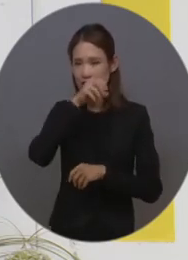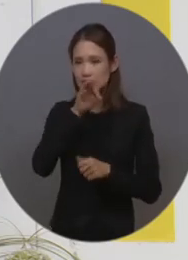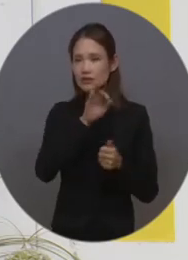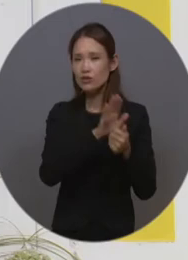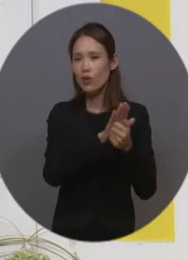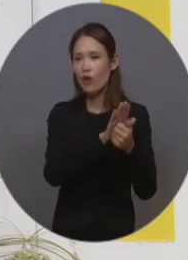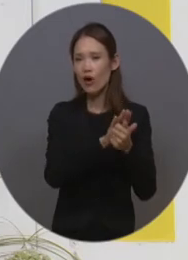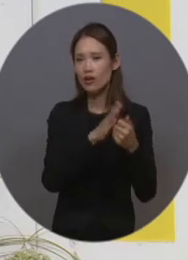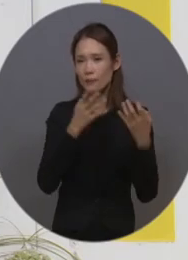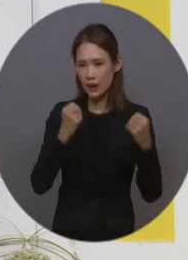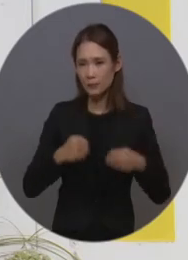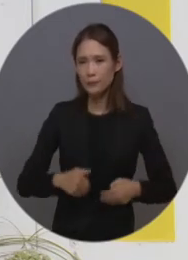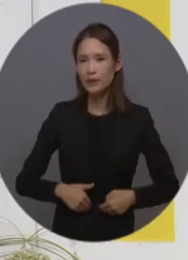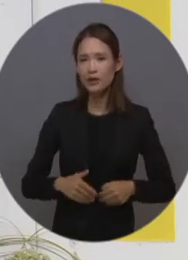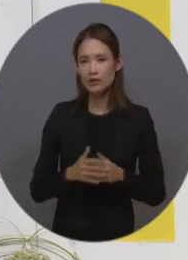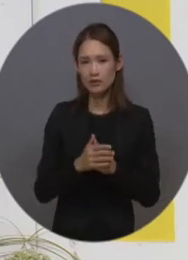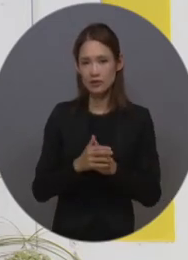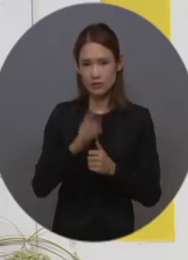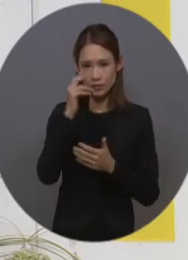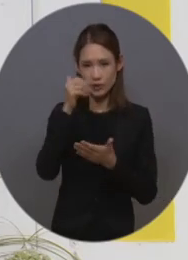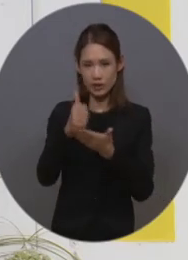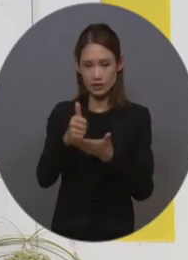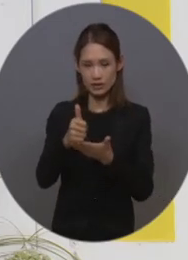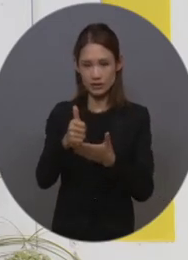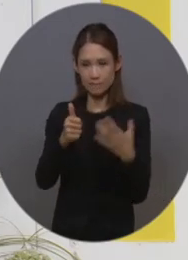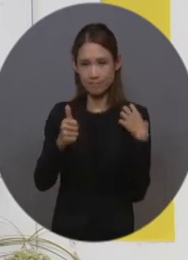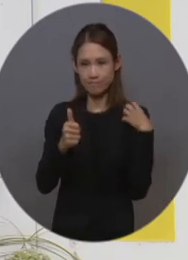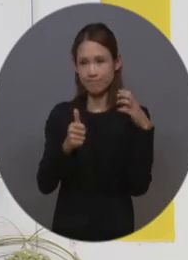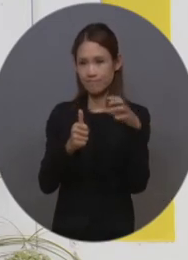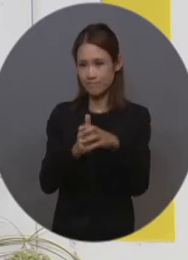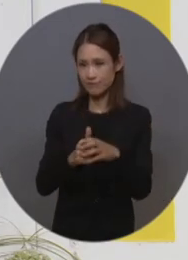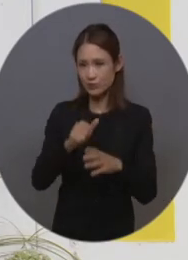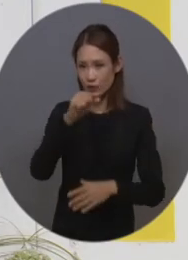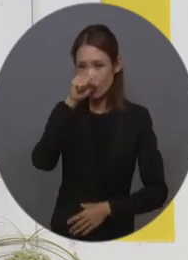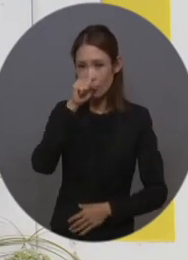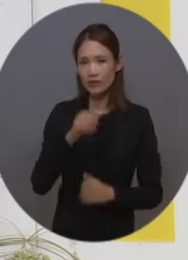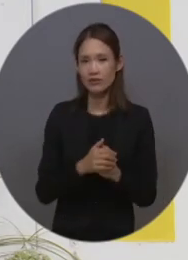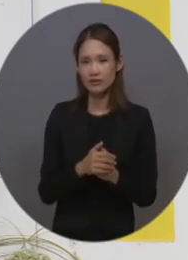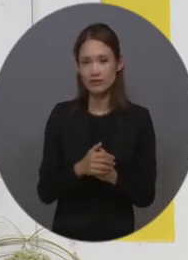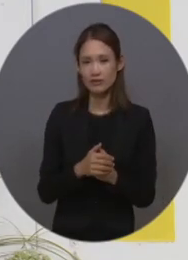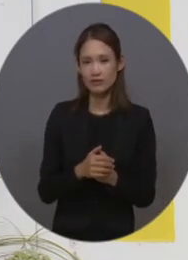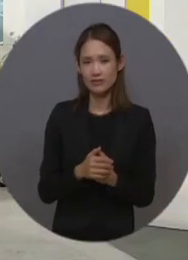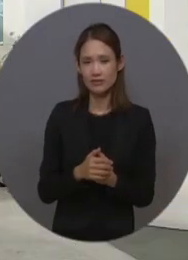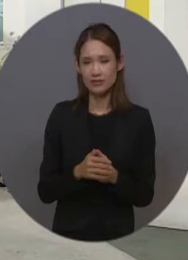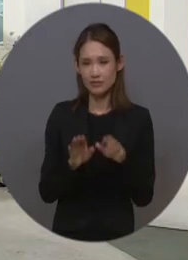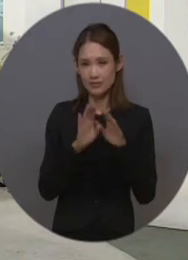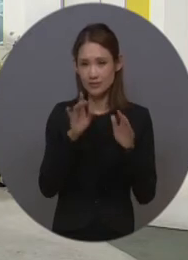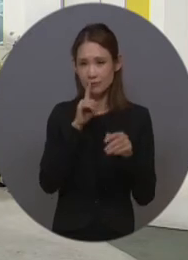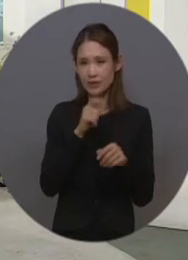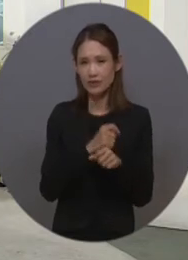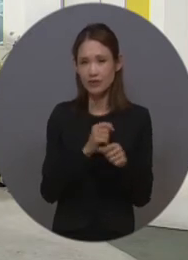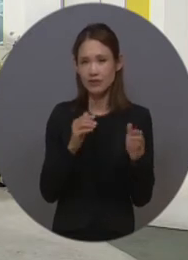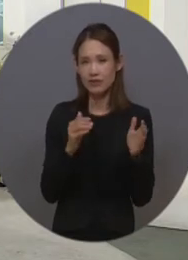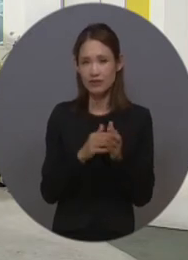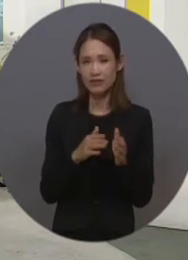될 부분이라 박진희 의원이 하는 게 제일 좋겠다. 그렇잖아요. 그렇잖아요. 아까도 처음에 오프닝